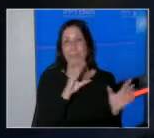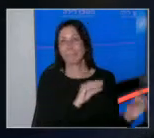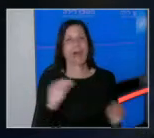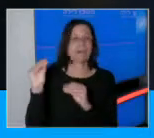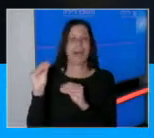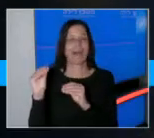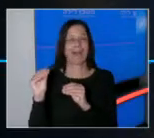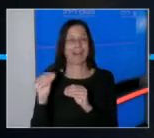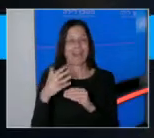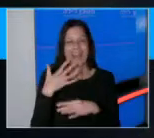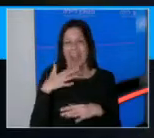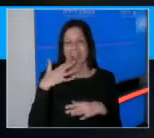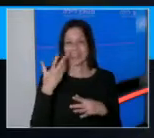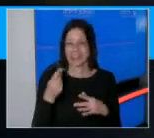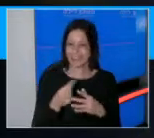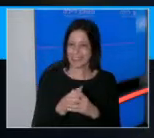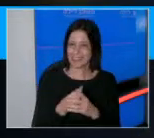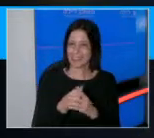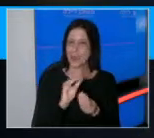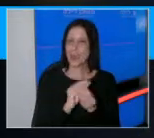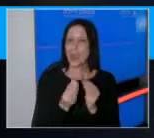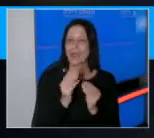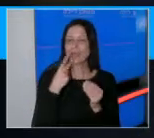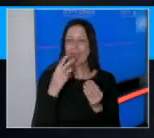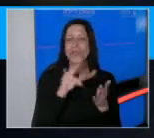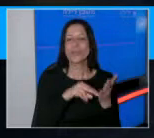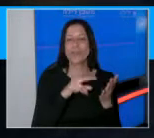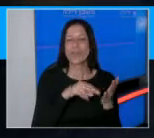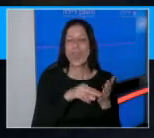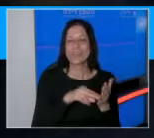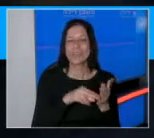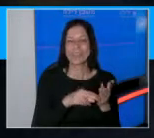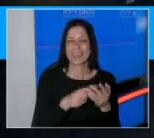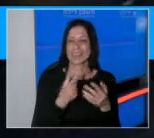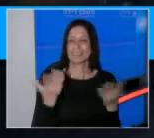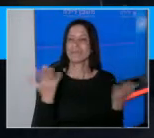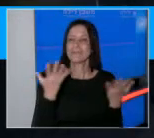חד. קובות, קובות. תראו את התמונות מהר. מה קורה, אור?